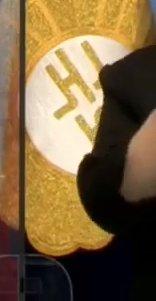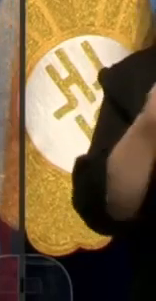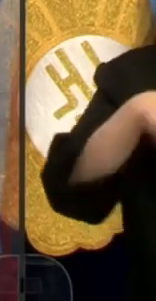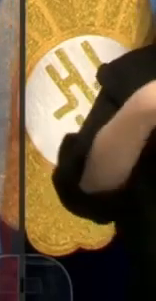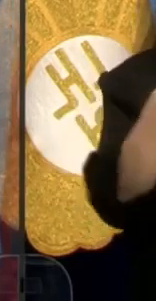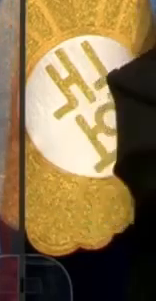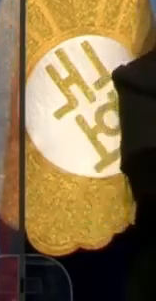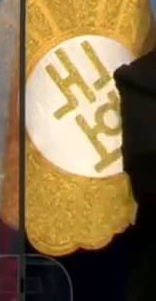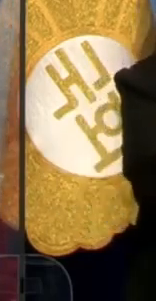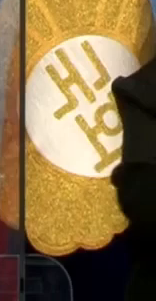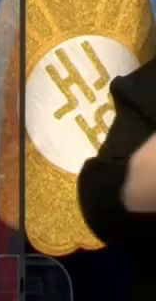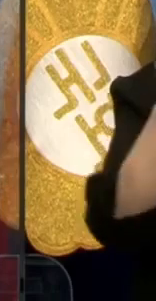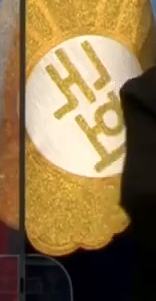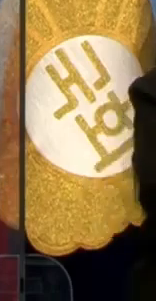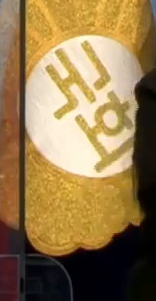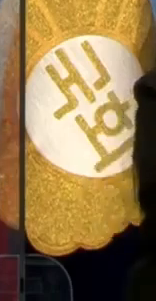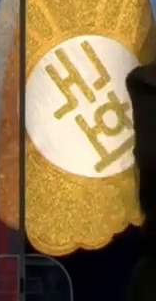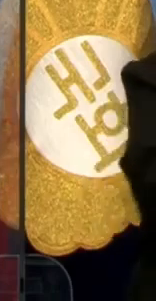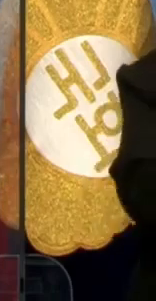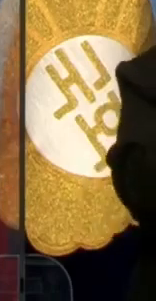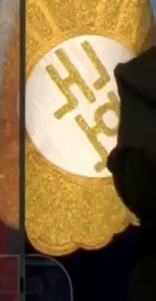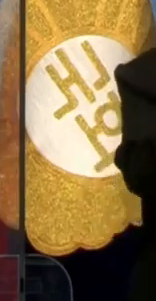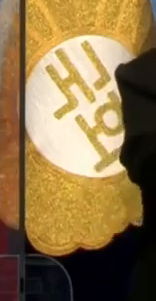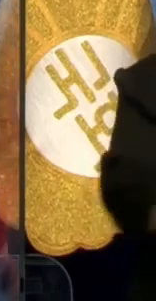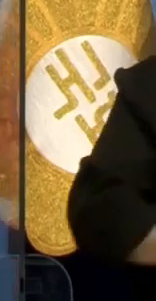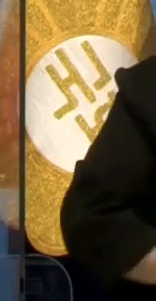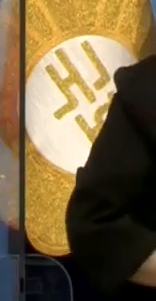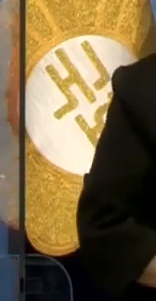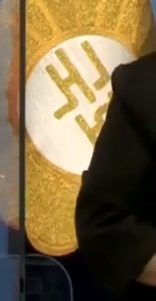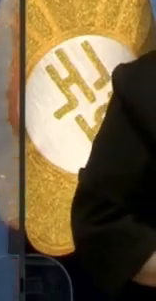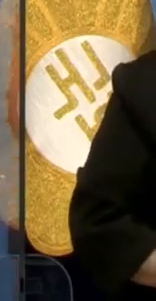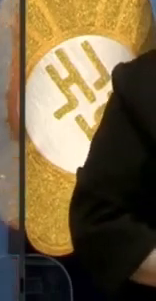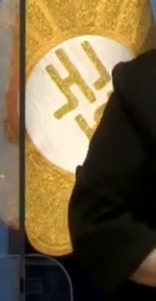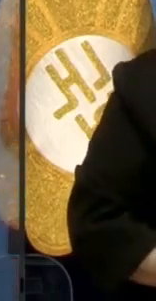제목의 성명서를 읽겠습니다.